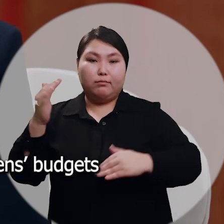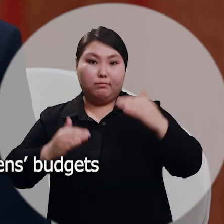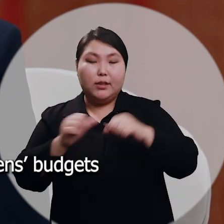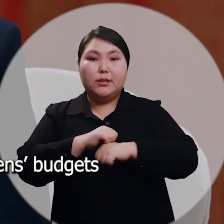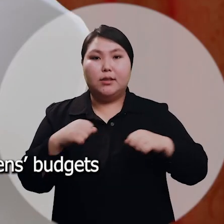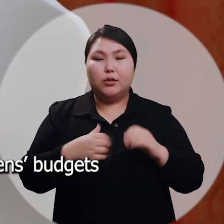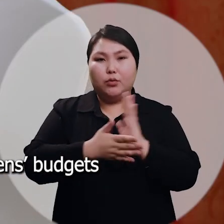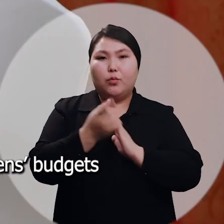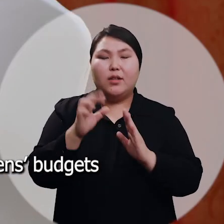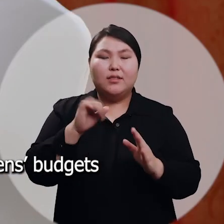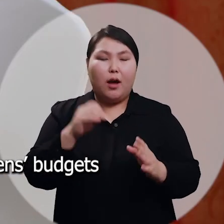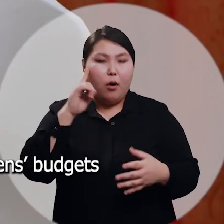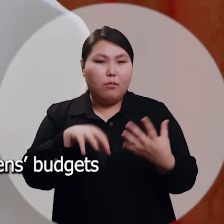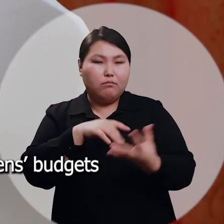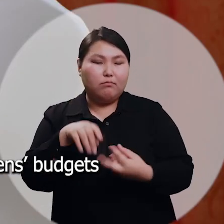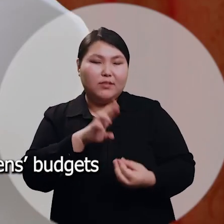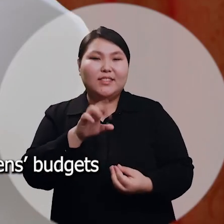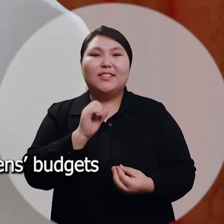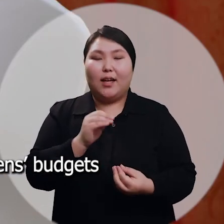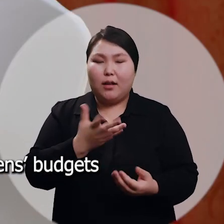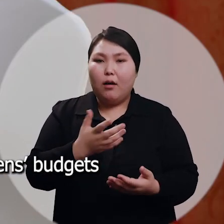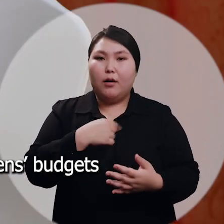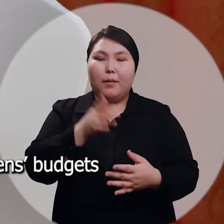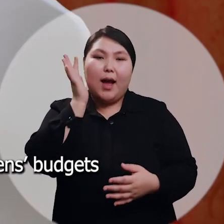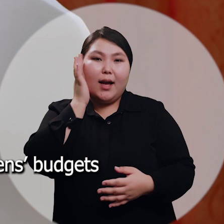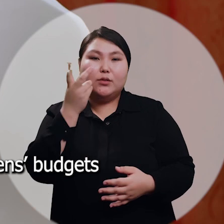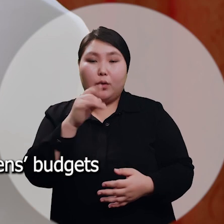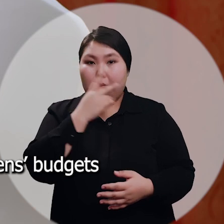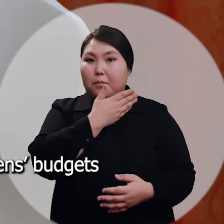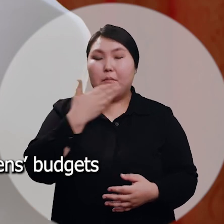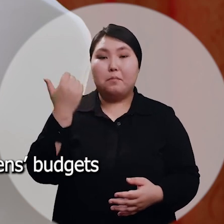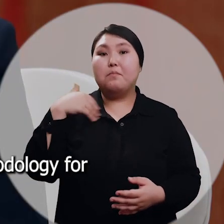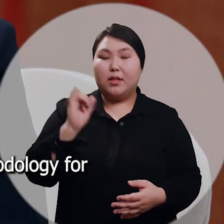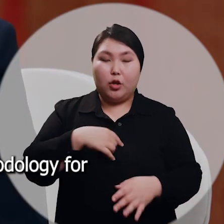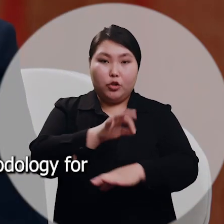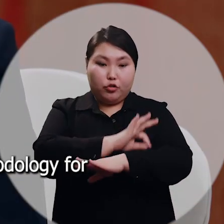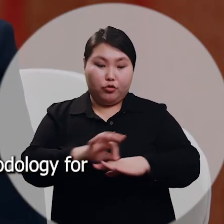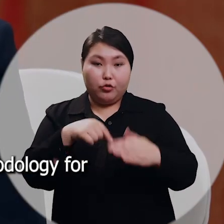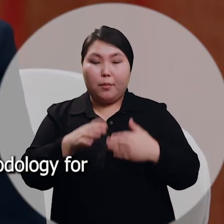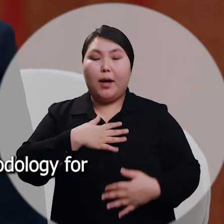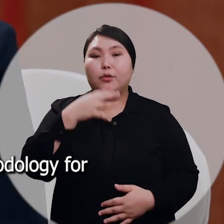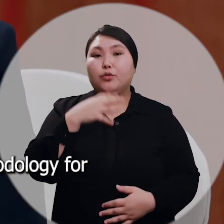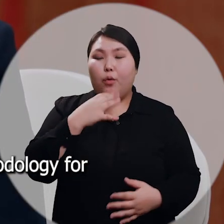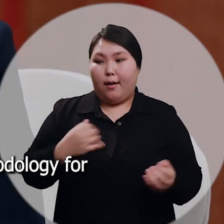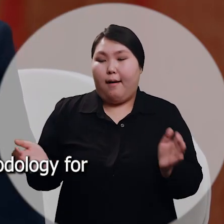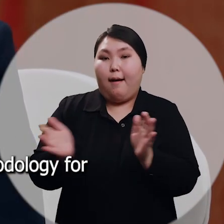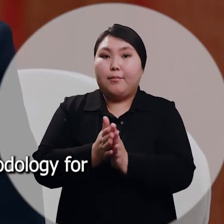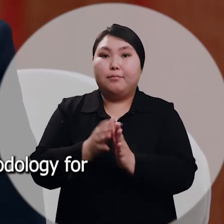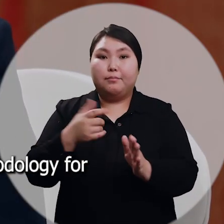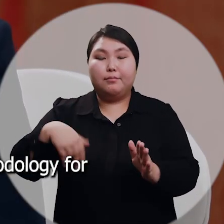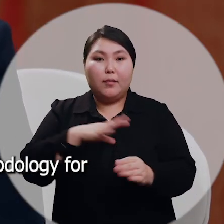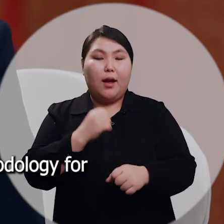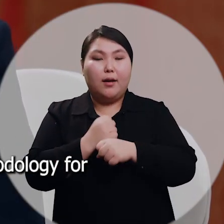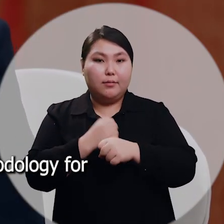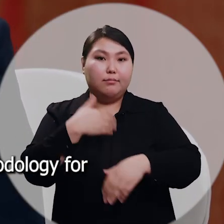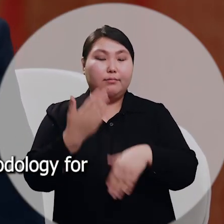зөв яаж болуусэруул, эрахвээн болуусэруул, ээрхэн болуусэруул байгү алсүү фэсэн, серйцэээн энэstore юсэн үөлэлл мэннэн халтарж байд